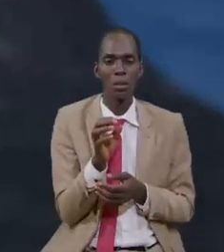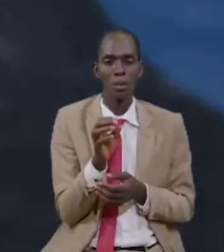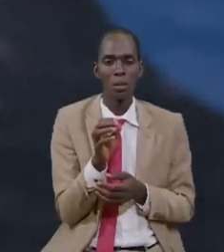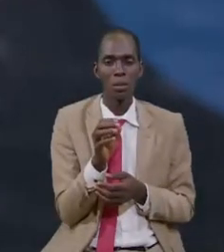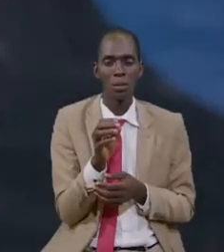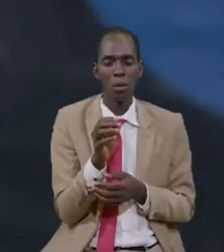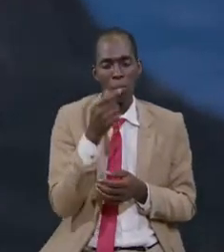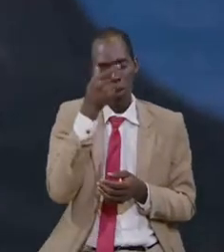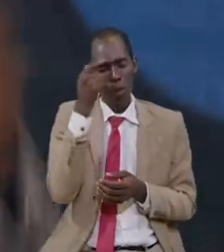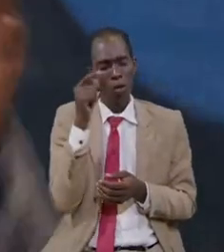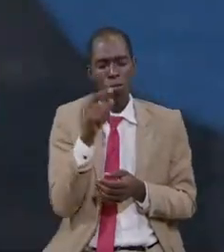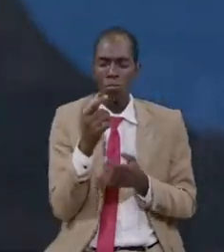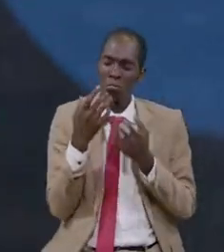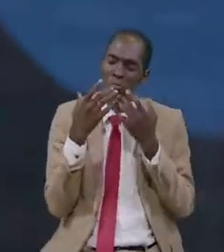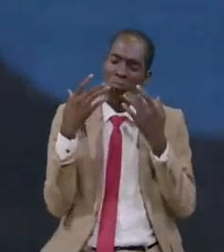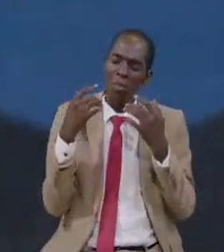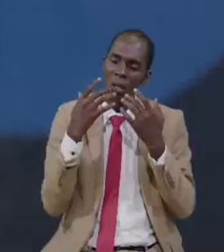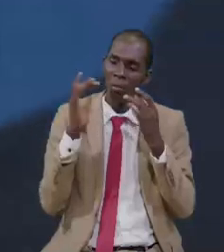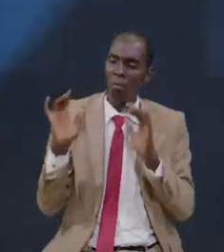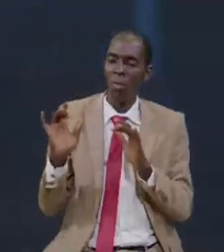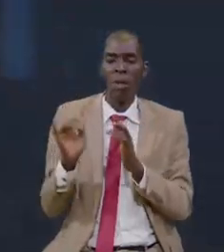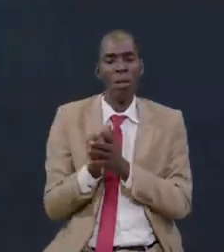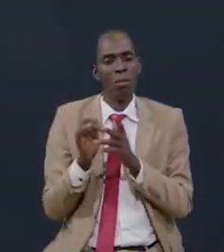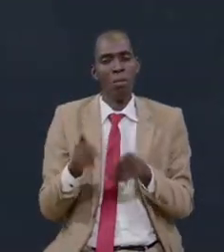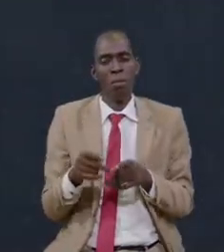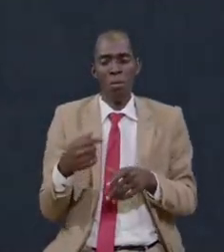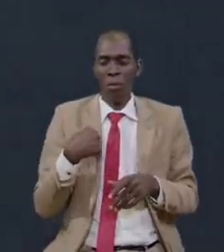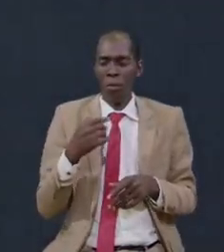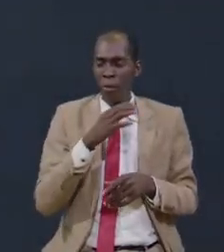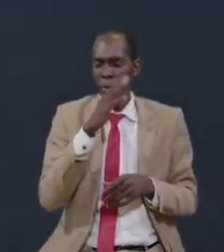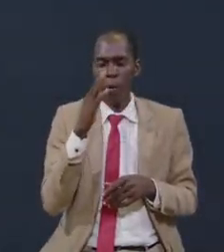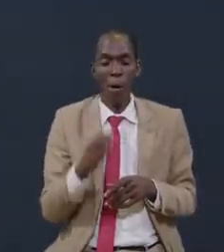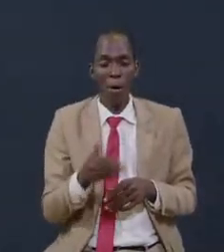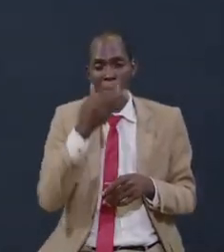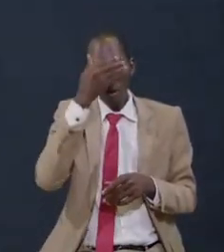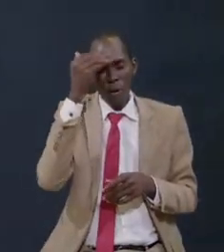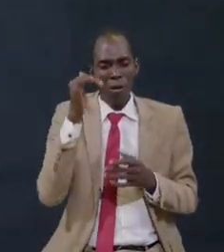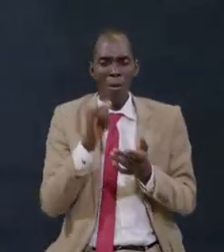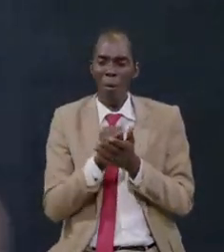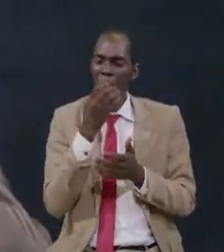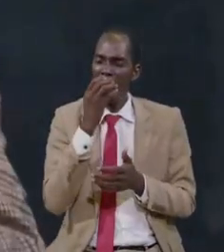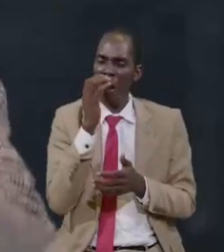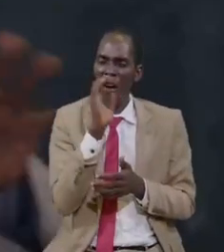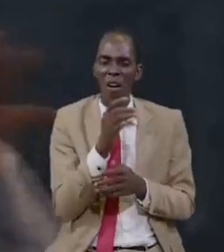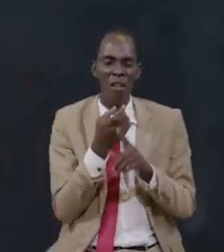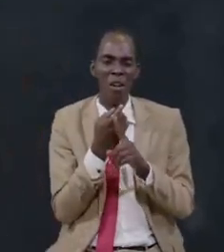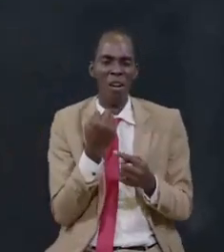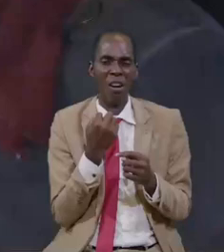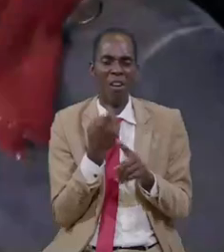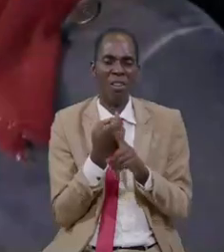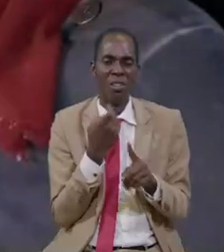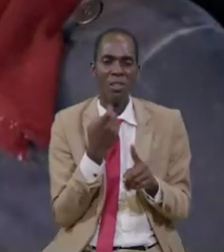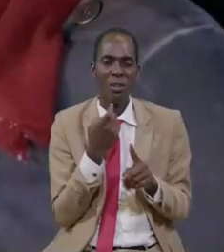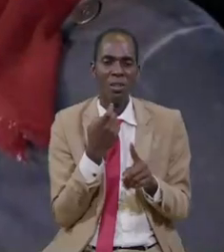Parce que tu t'es moqué de lui. Je n'ai jamais oublié ça. Que les malédictions viennent des hommes.